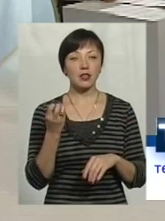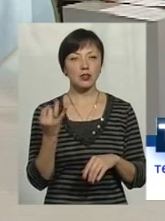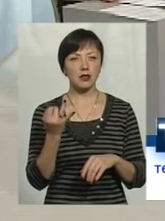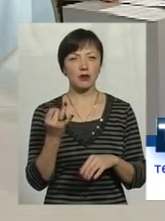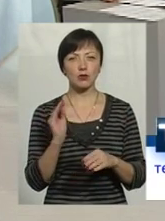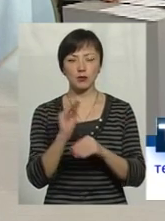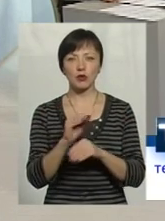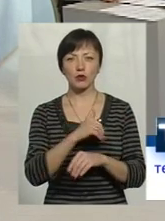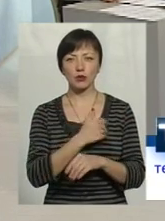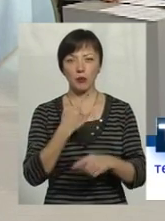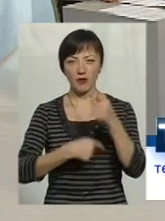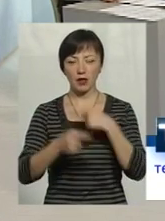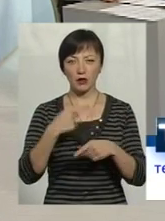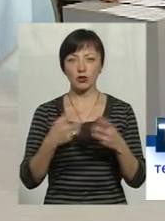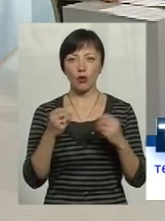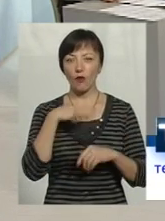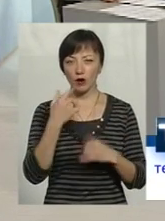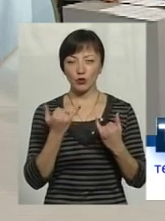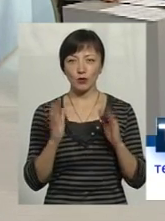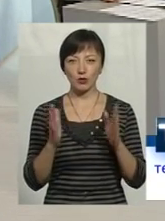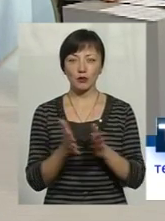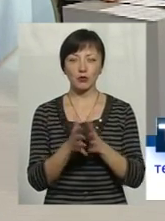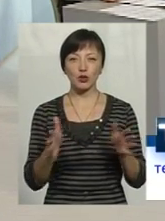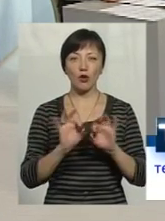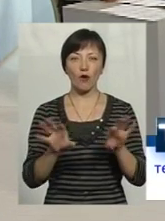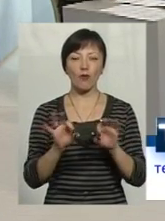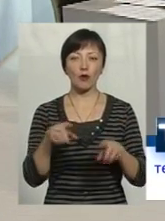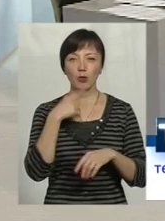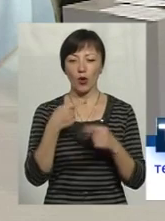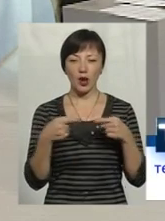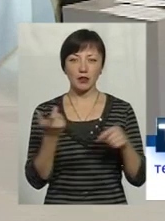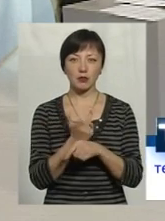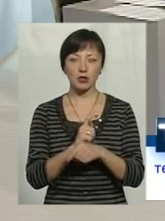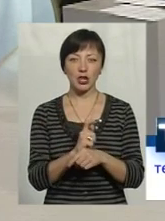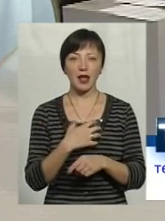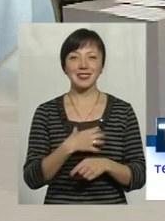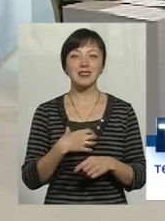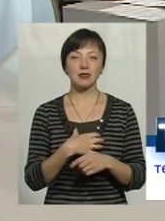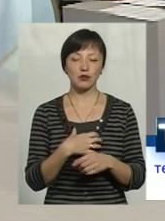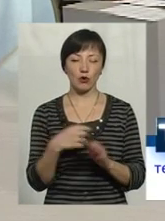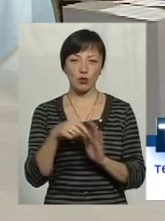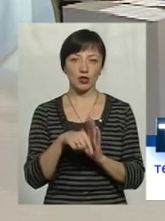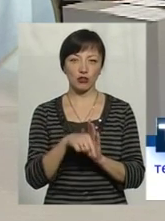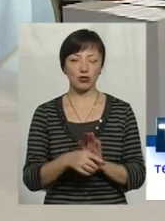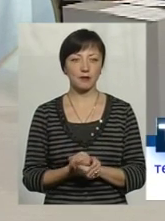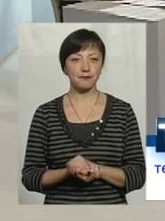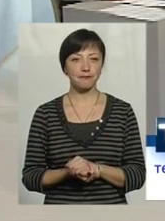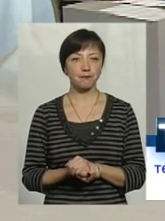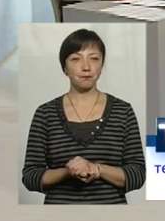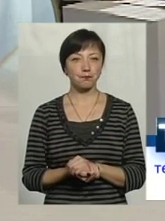Я хочу все-таки знову повертатися. Я говорив, що я сьогодні буду більше говорити, можливо, про речі більш такі ціннісного